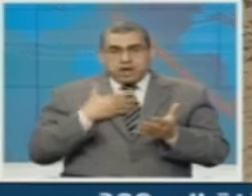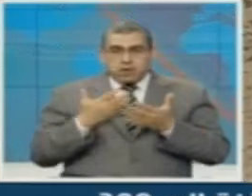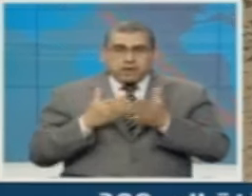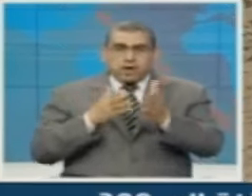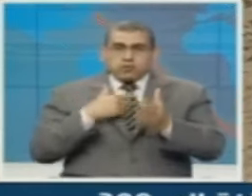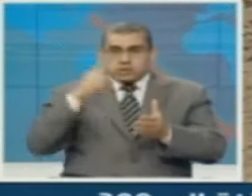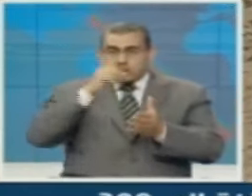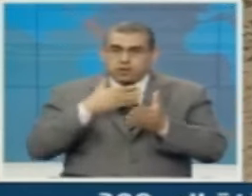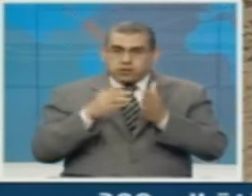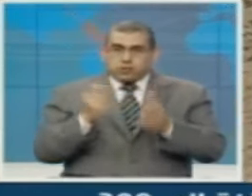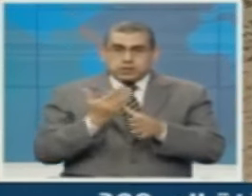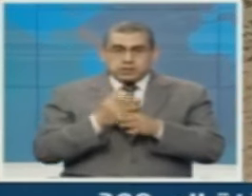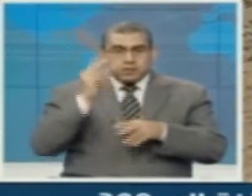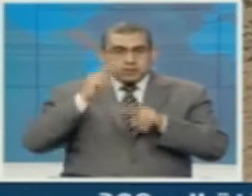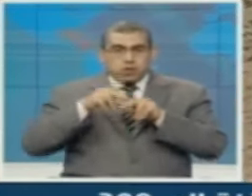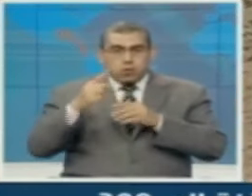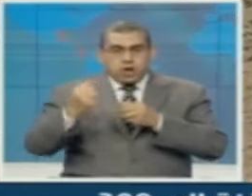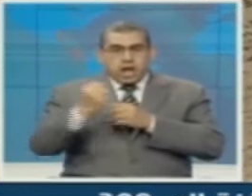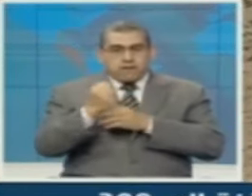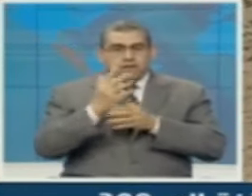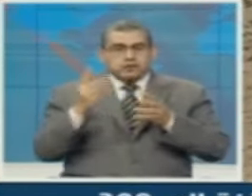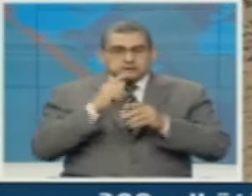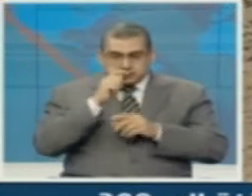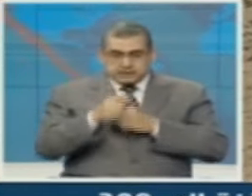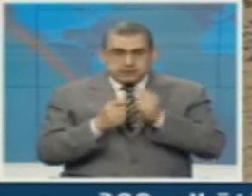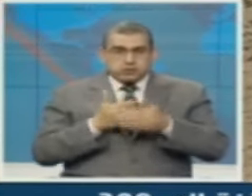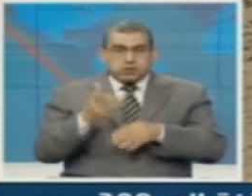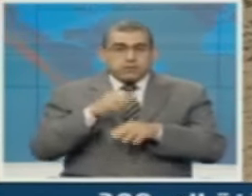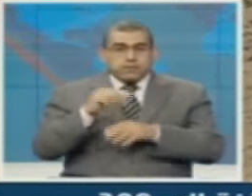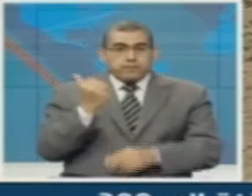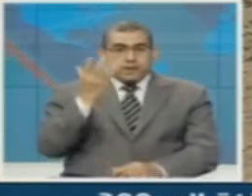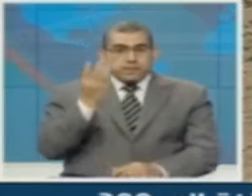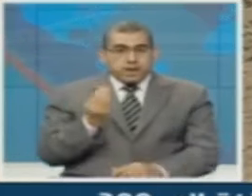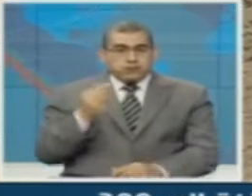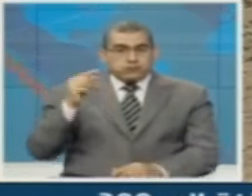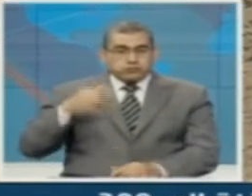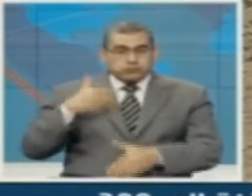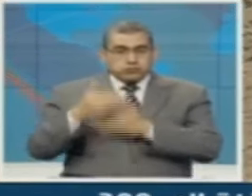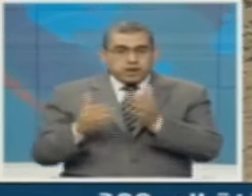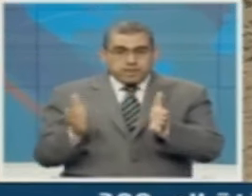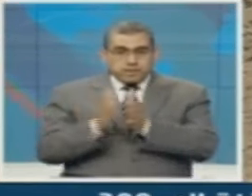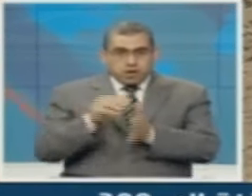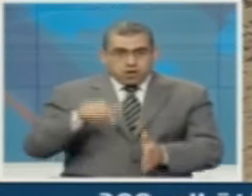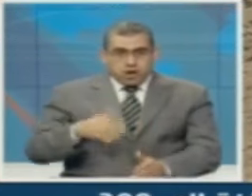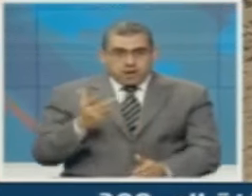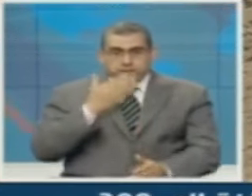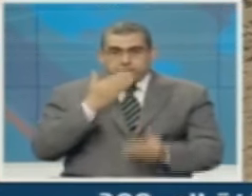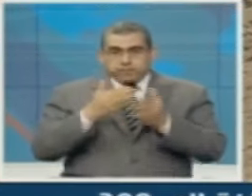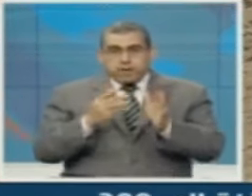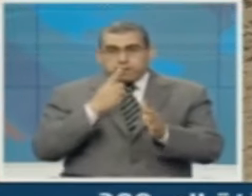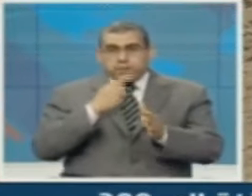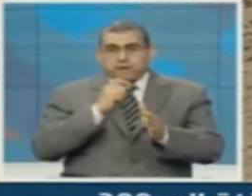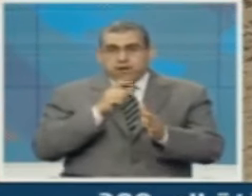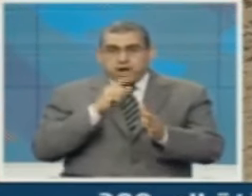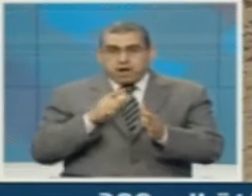قوات الاحتلال تعرقل دخول هذه الشاحنات، حتى مساء أمس أو فجر اليوم دخل إلى بوابة معبر